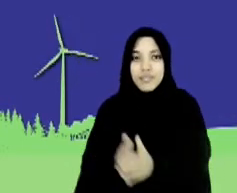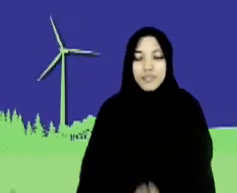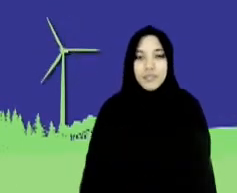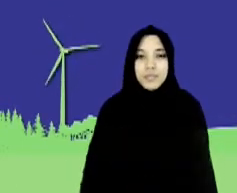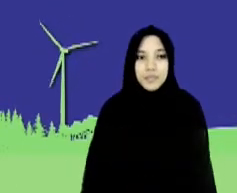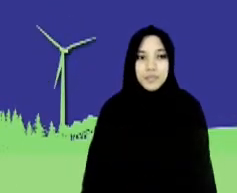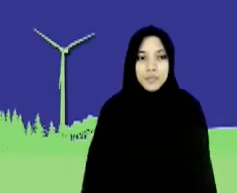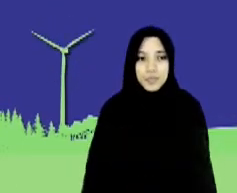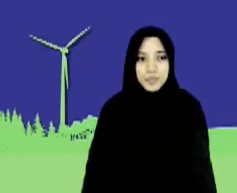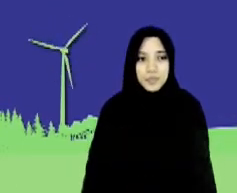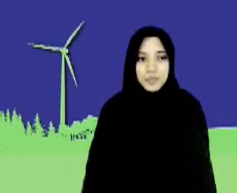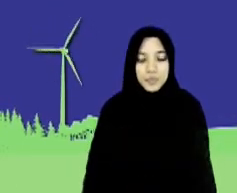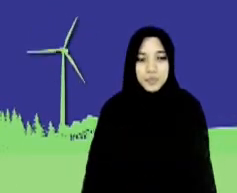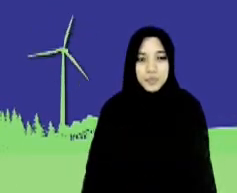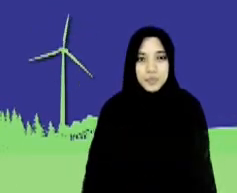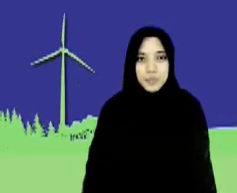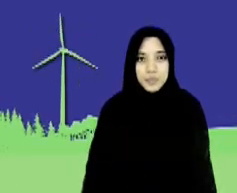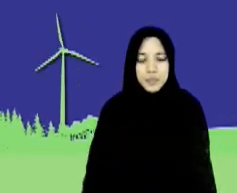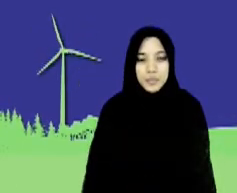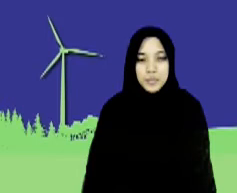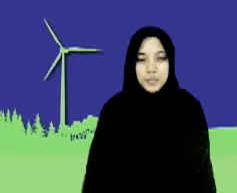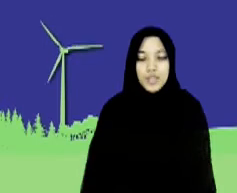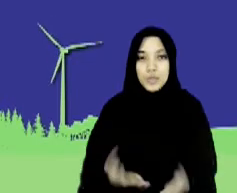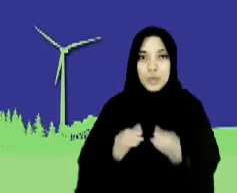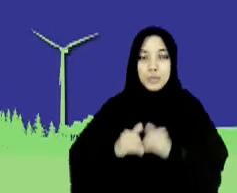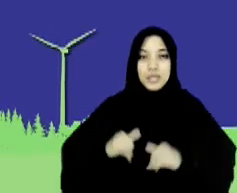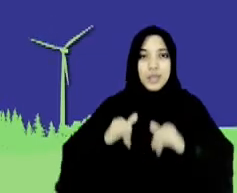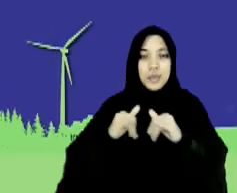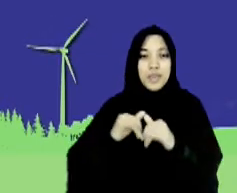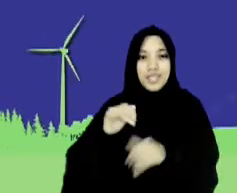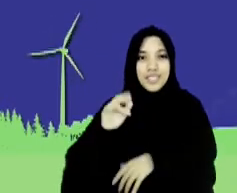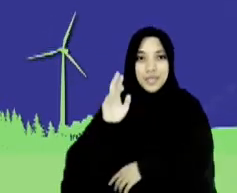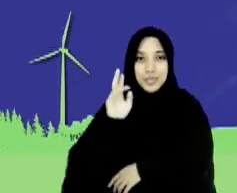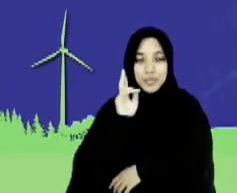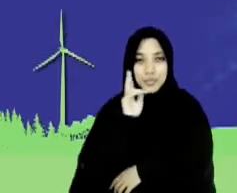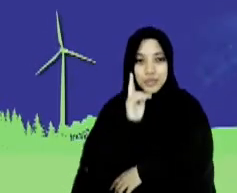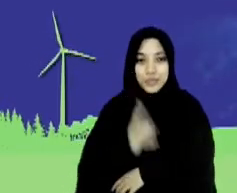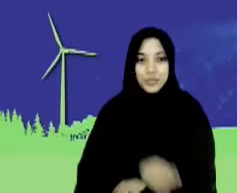Bu tadi mungkin seor yaitu di sini sudah bersama kita juga eh